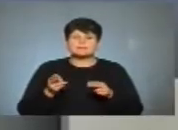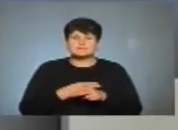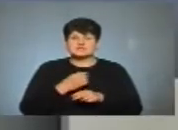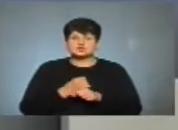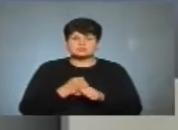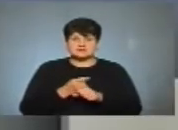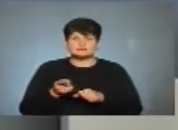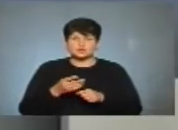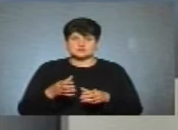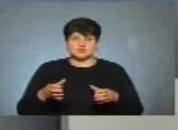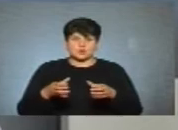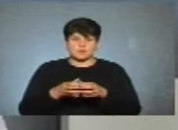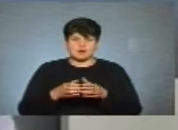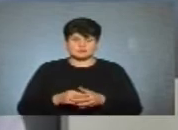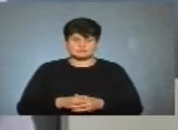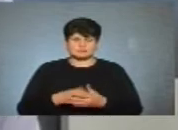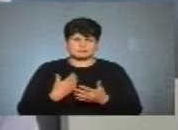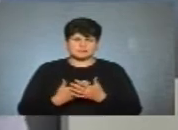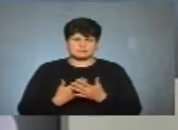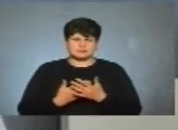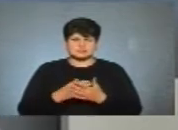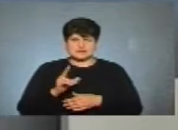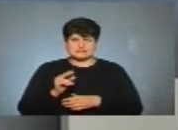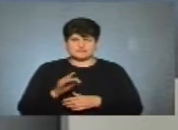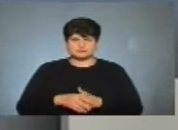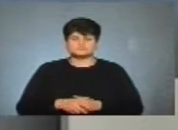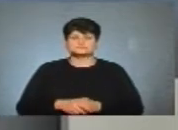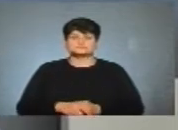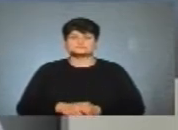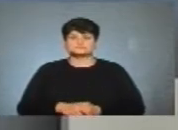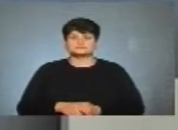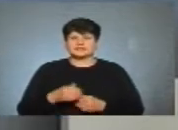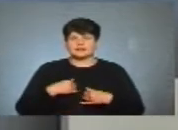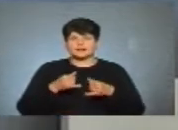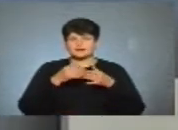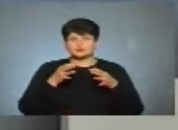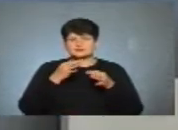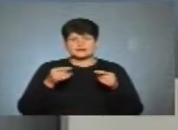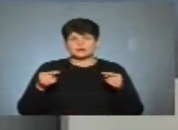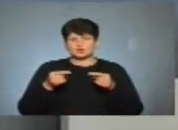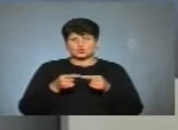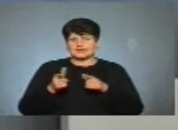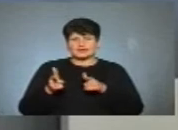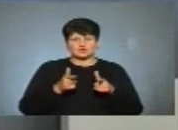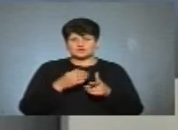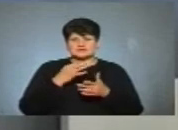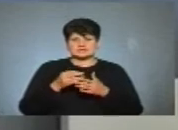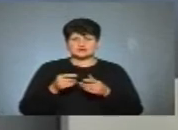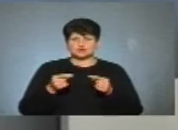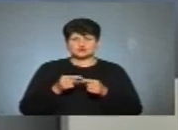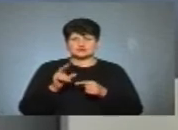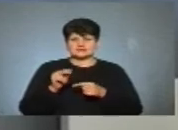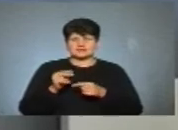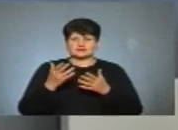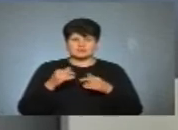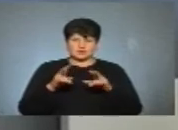Тернопільській громаді? приблизна цифра. Я не можу сказати точно, я не готовий назвати точно цифру, але